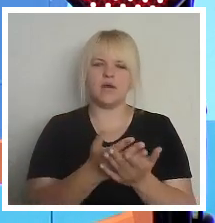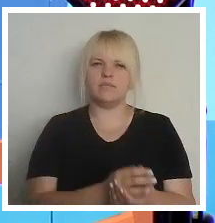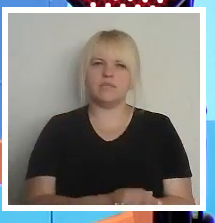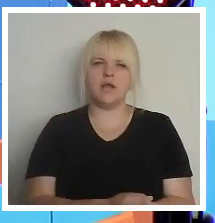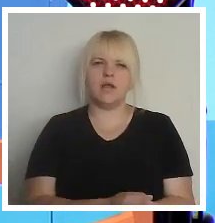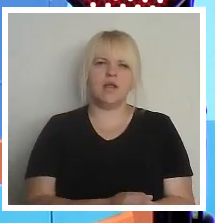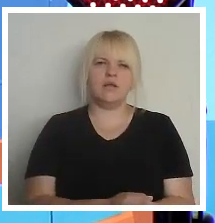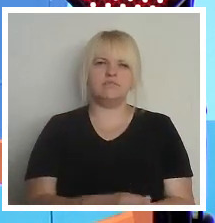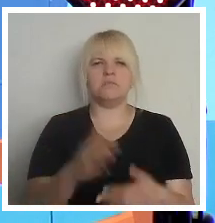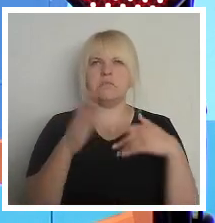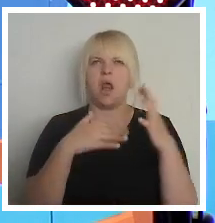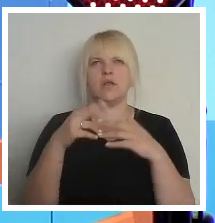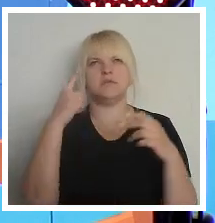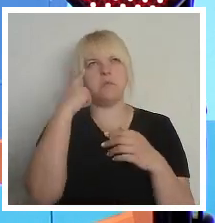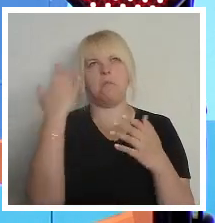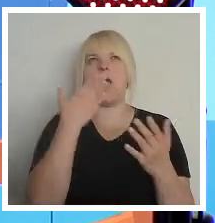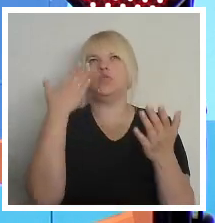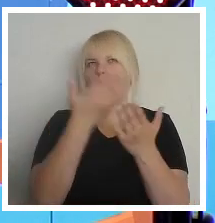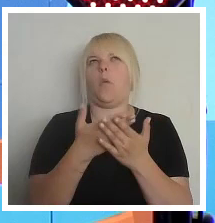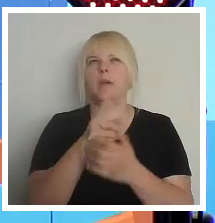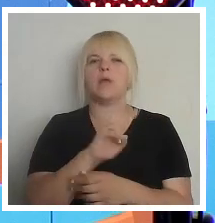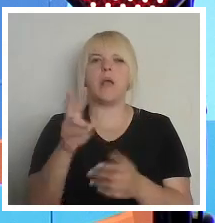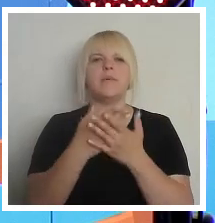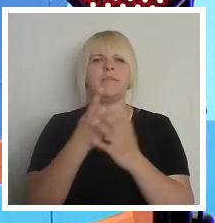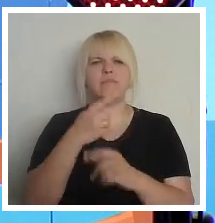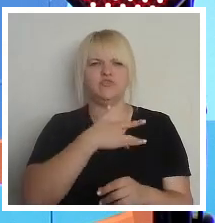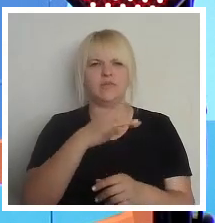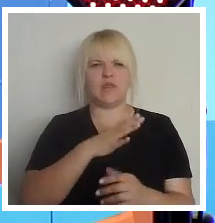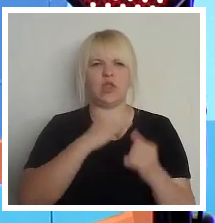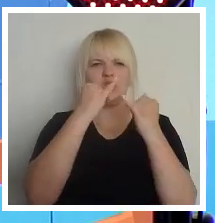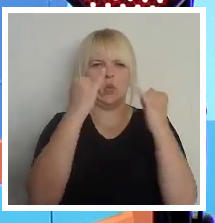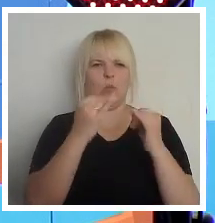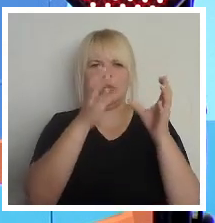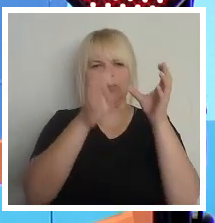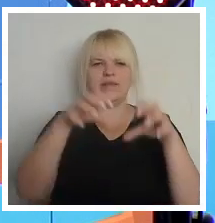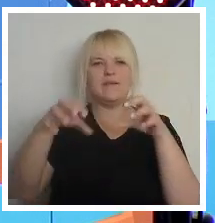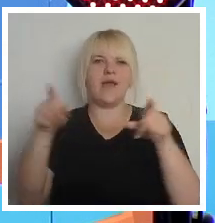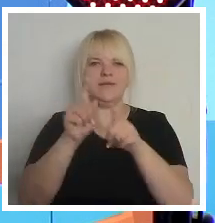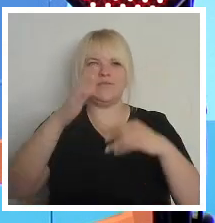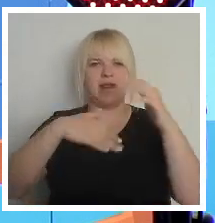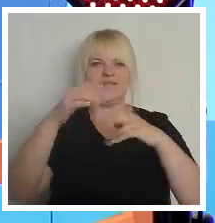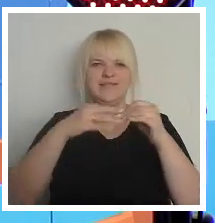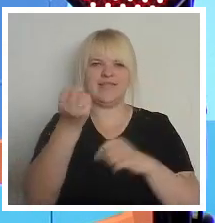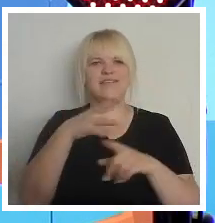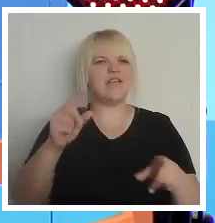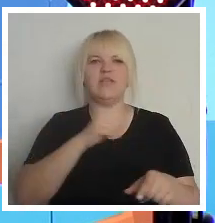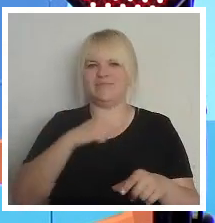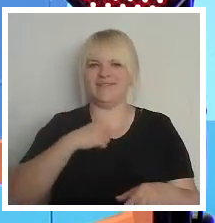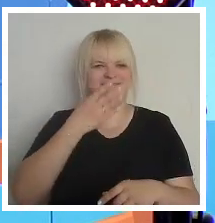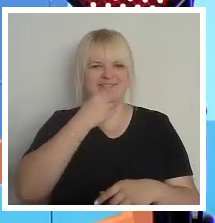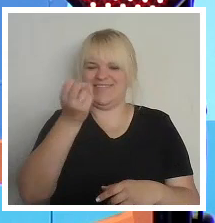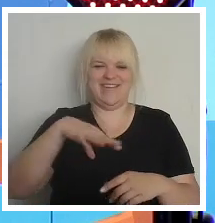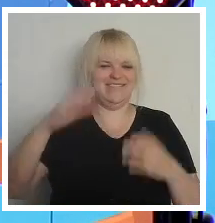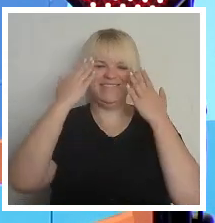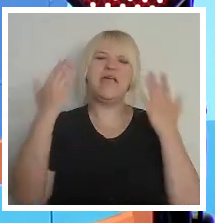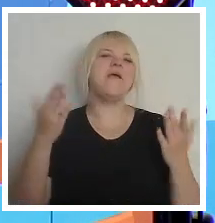kas no tādiem praktiskiem nāk prātā, tur par, man liekas, pat tūjām kaut kas bija vai vēl kaut kas. Nu, tāds praktiski dārzs, vienkārši pats es ļoti vājuši dārzniecības jautājumos, tāpēc tagad baili